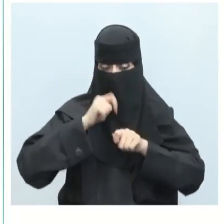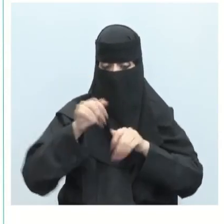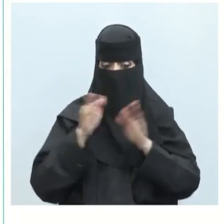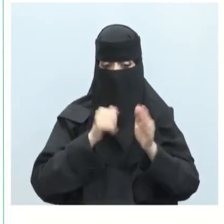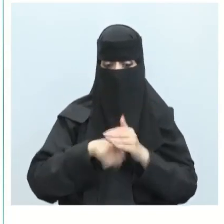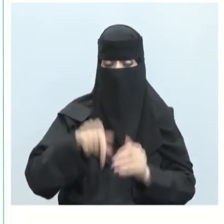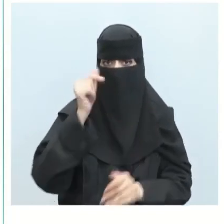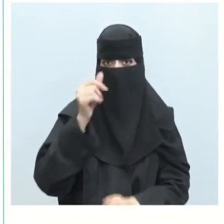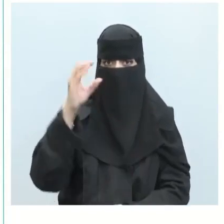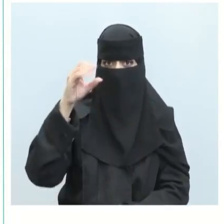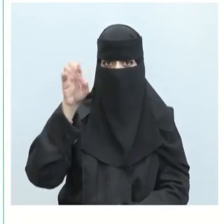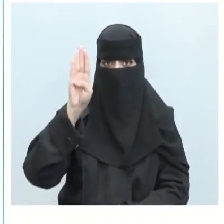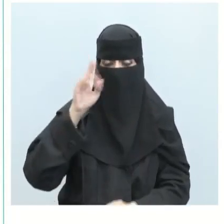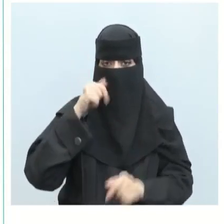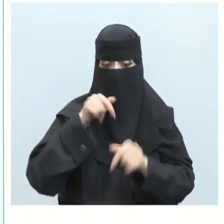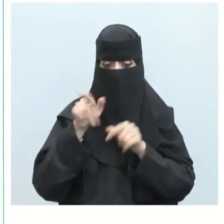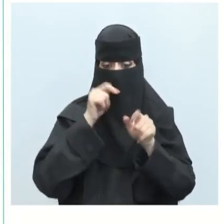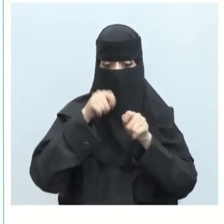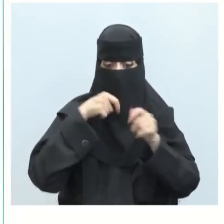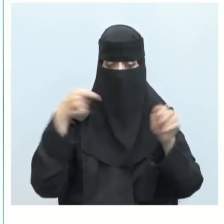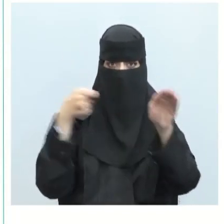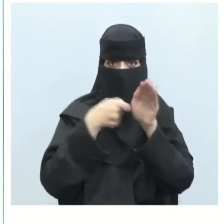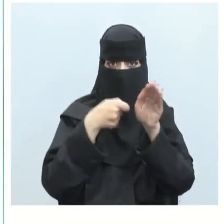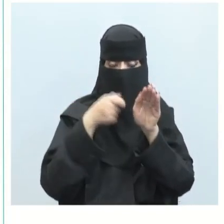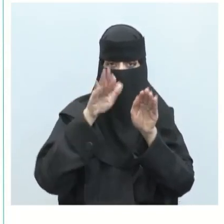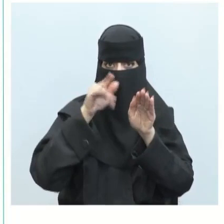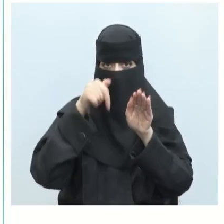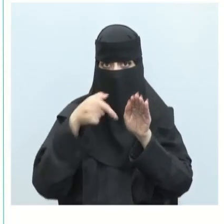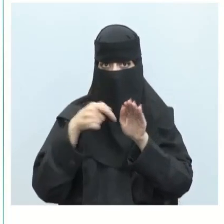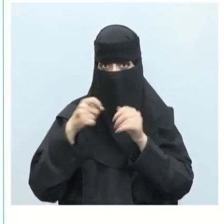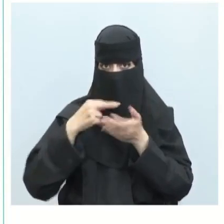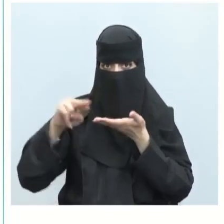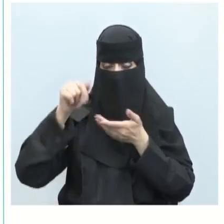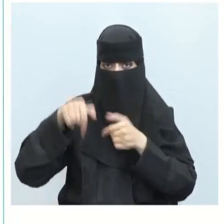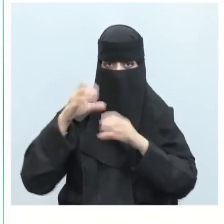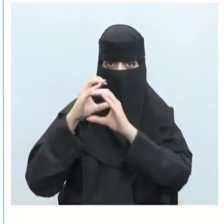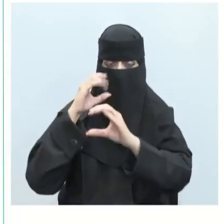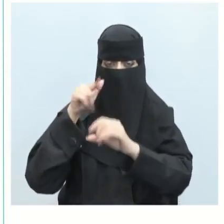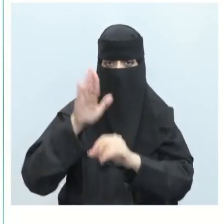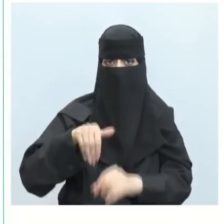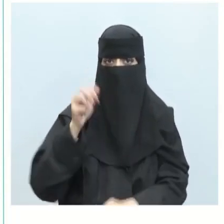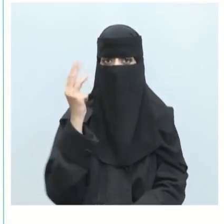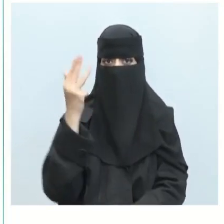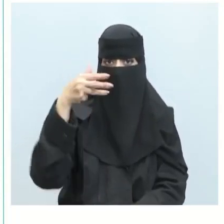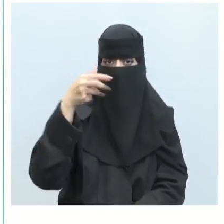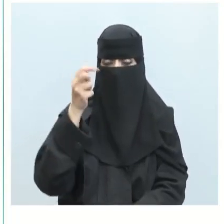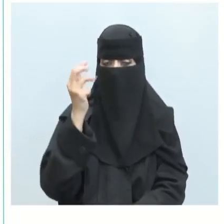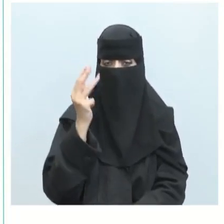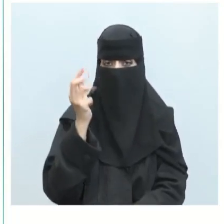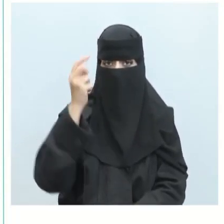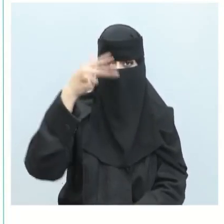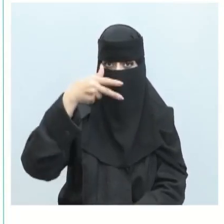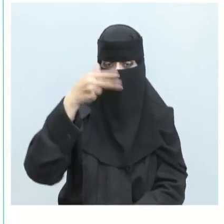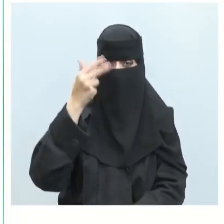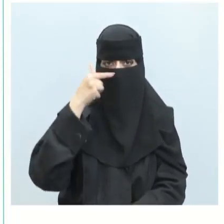سي بي والمنفذ الذي تم استخدامه لاصدار هذه الحزمه هو منفذ 80 وعندما نشاهد